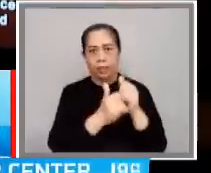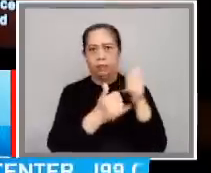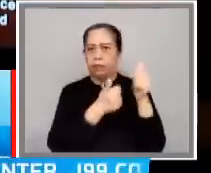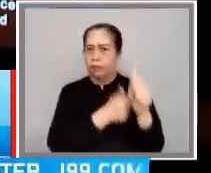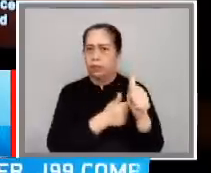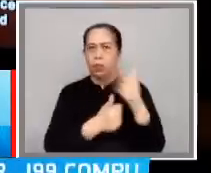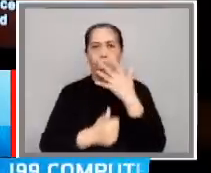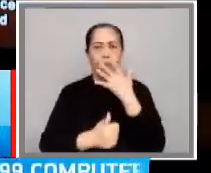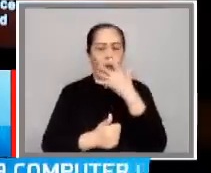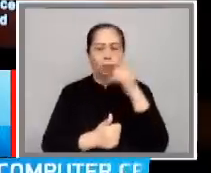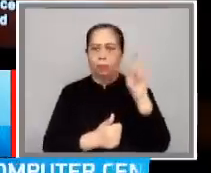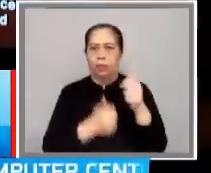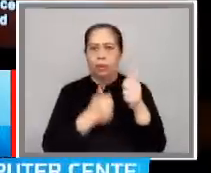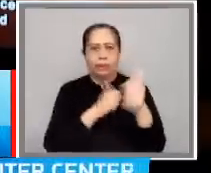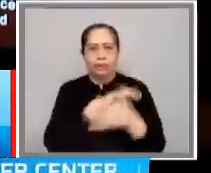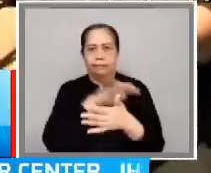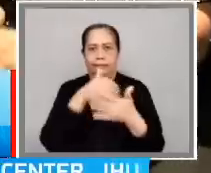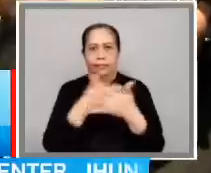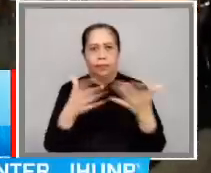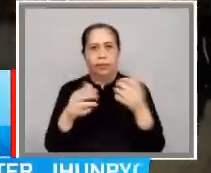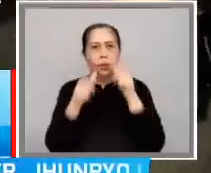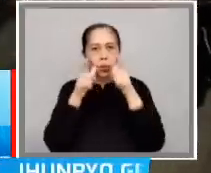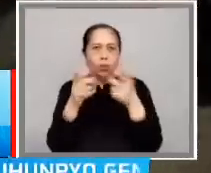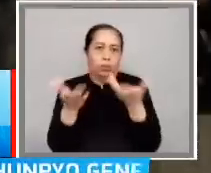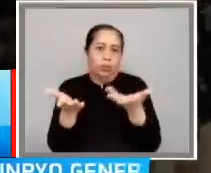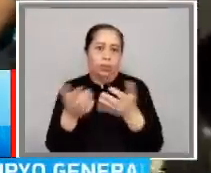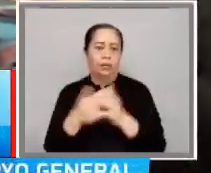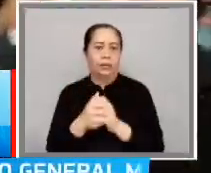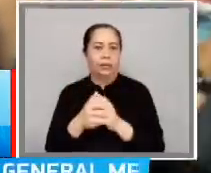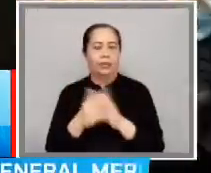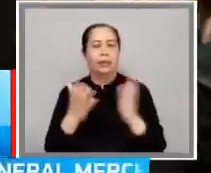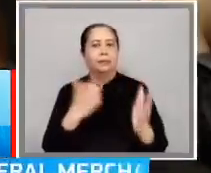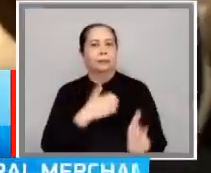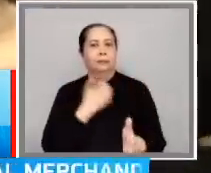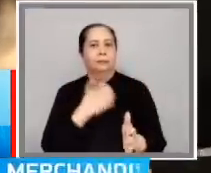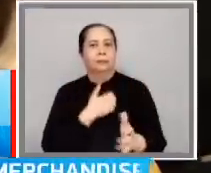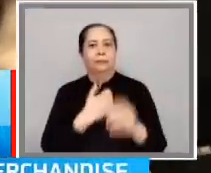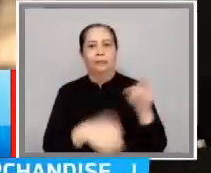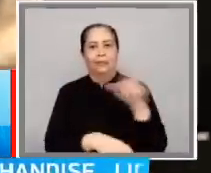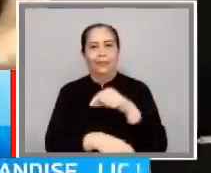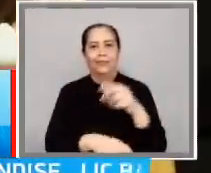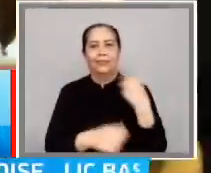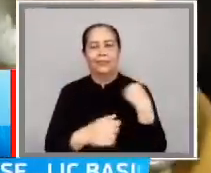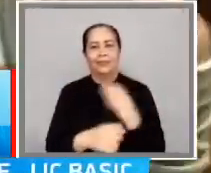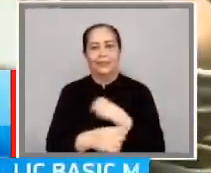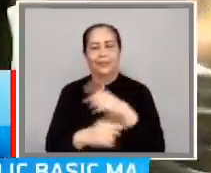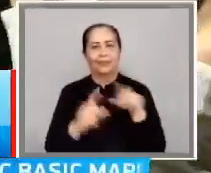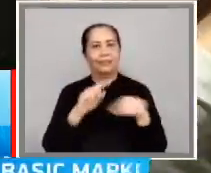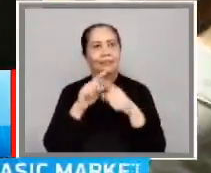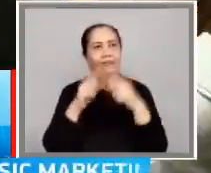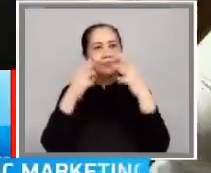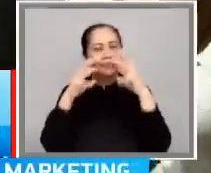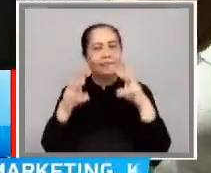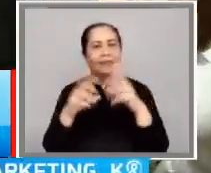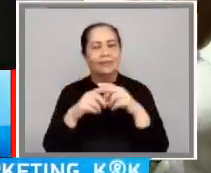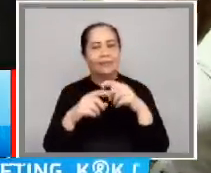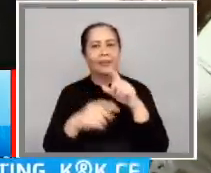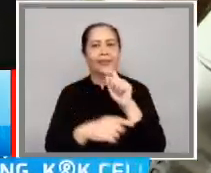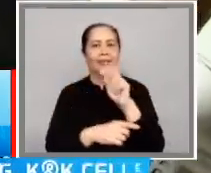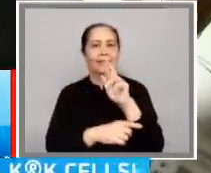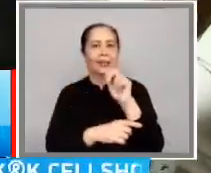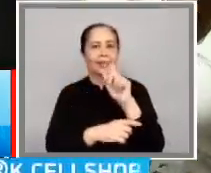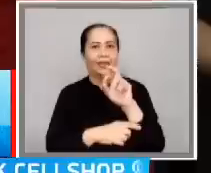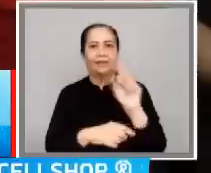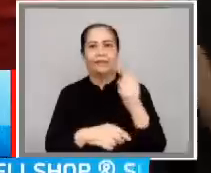color scheme and everything. That's why it looks like that. Naging emosyonal ang cast nang mapanood nila ang mega trailer at first episode